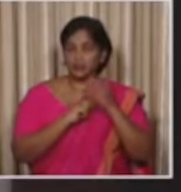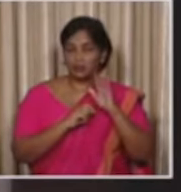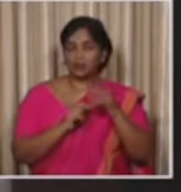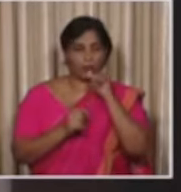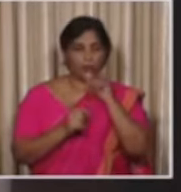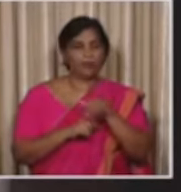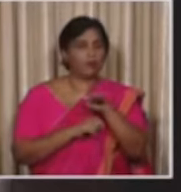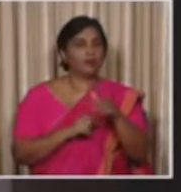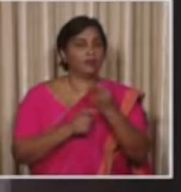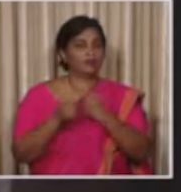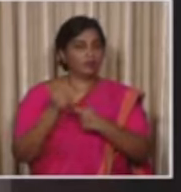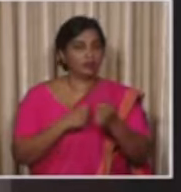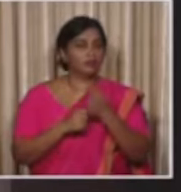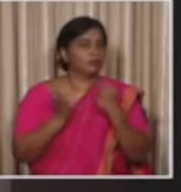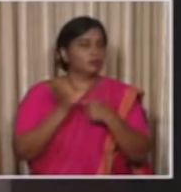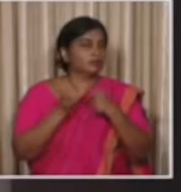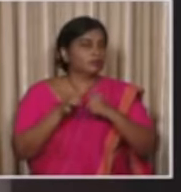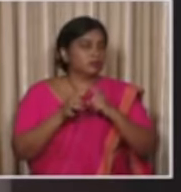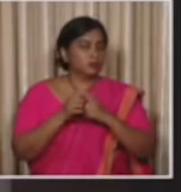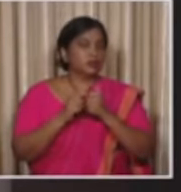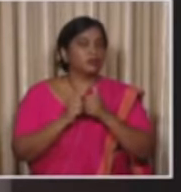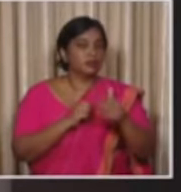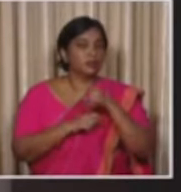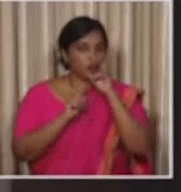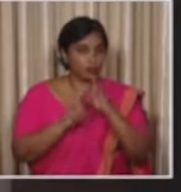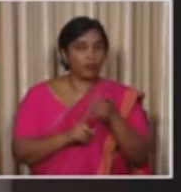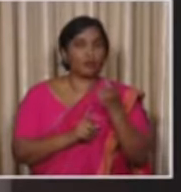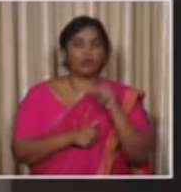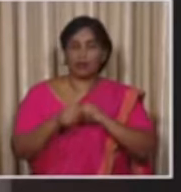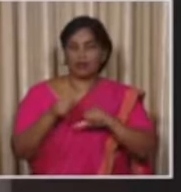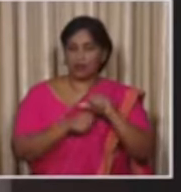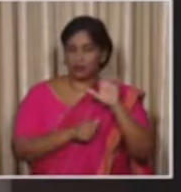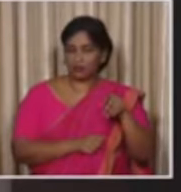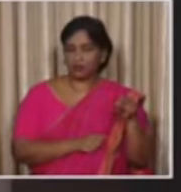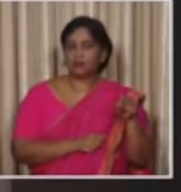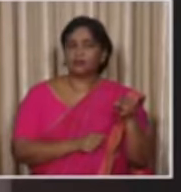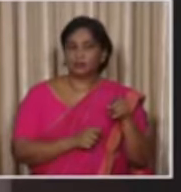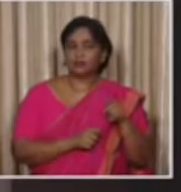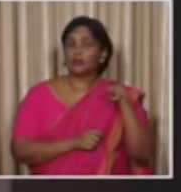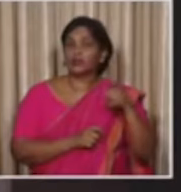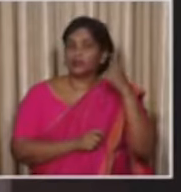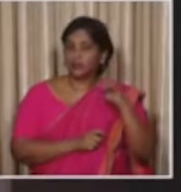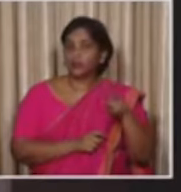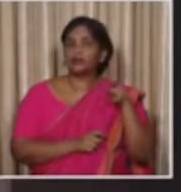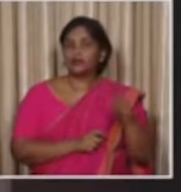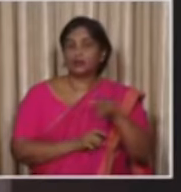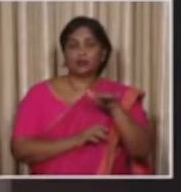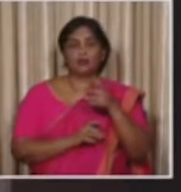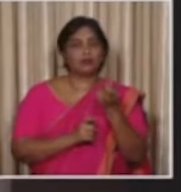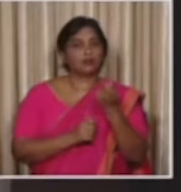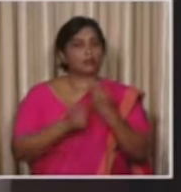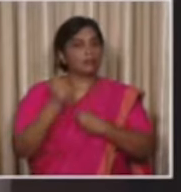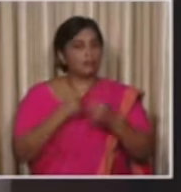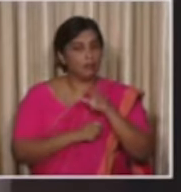නියමිත දේපල තක්සේරු කිරීම සිදු කරන්නේ එම මූල්‍ය ආයතනයේ විසින්මයි. මේ නිසා අදාළ දේපල